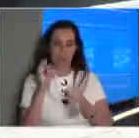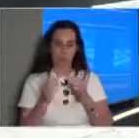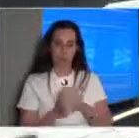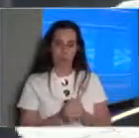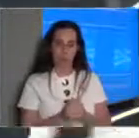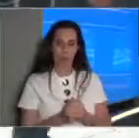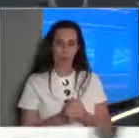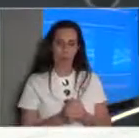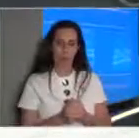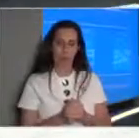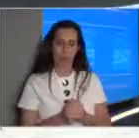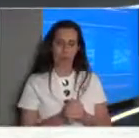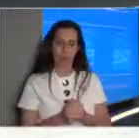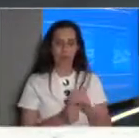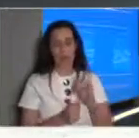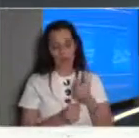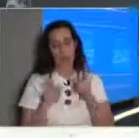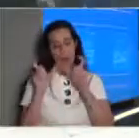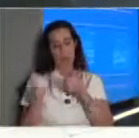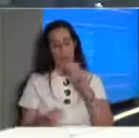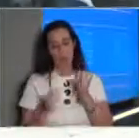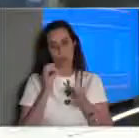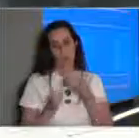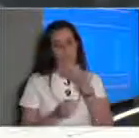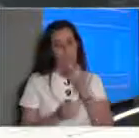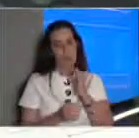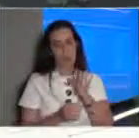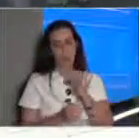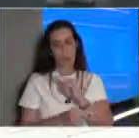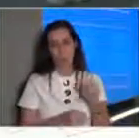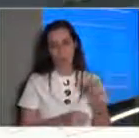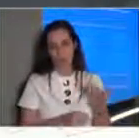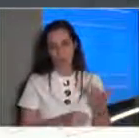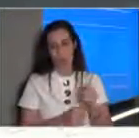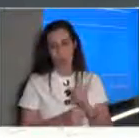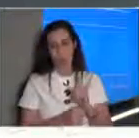המשפט? בגדול צריך להגביל את בית המשפט, השאלה באיזה סוגיה, אבל